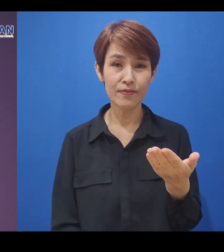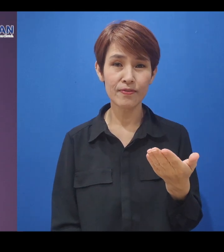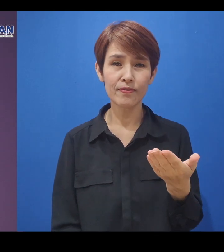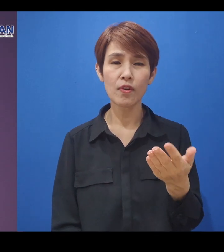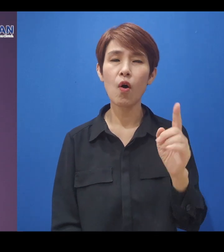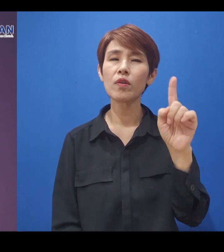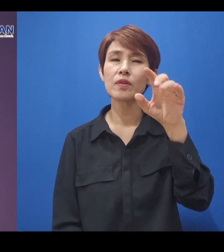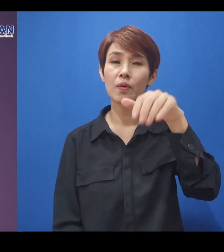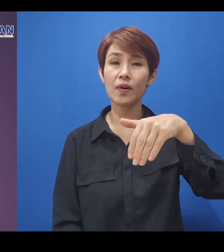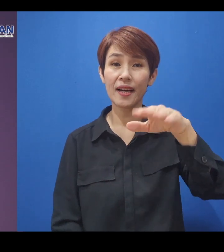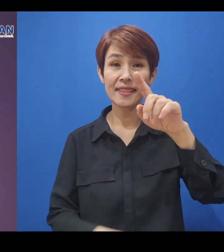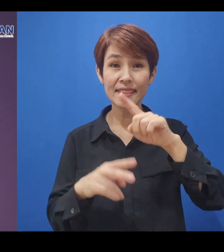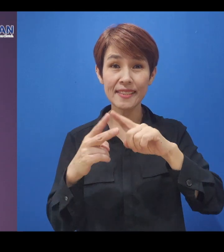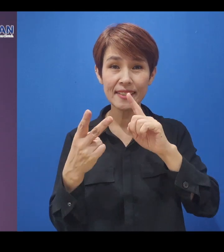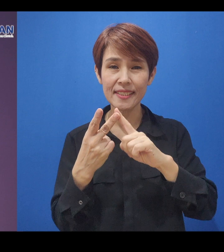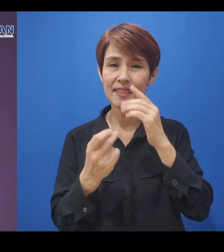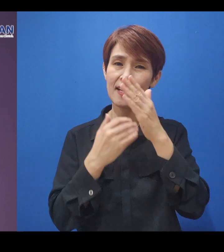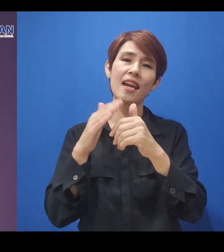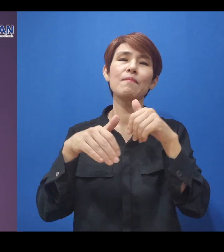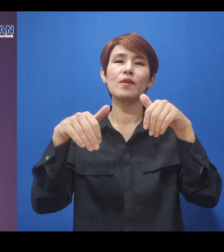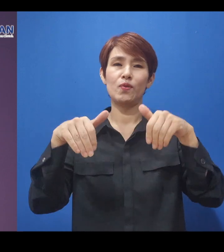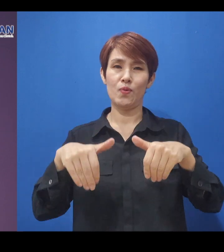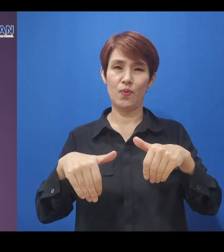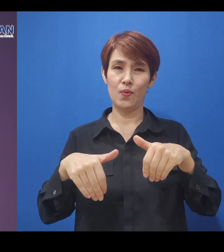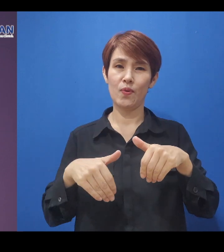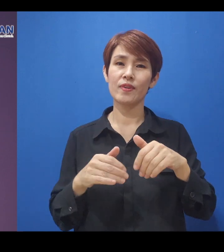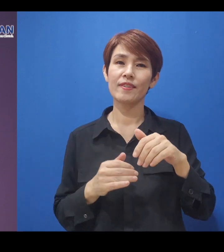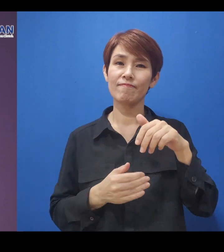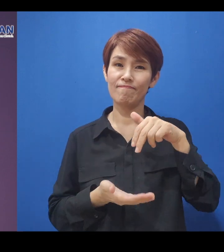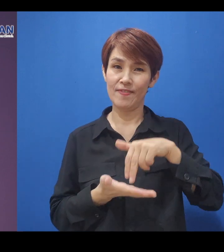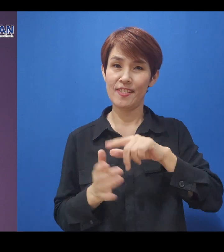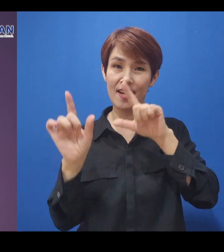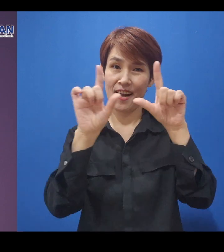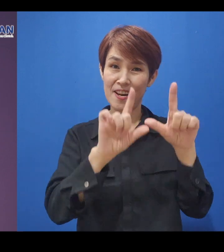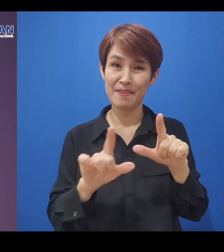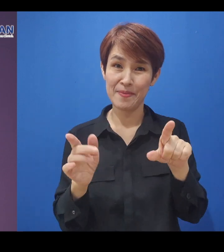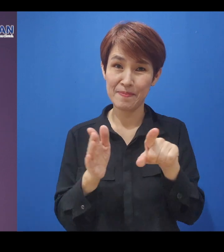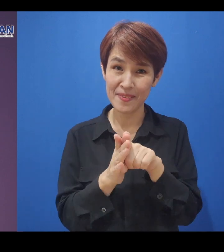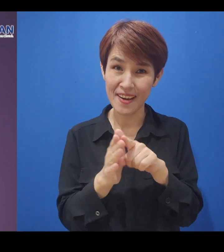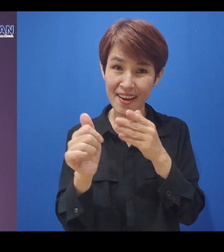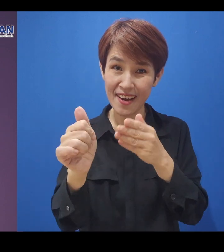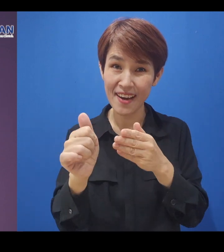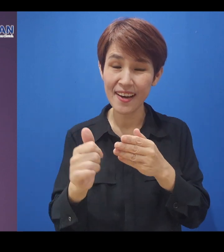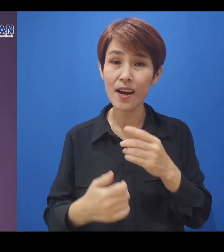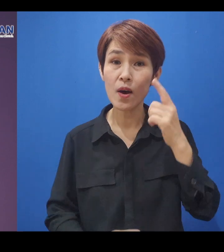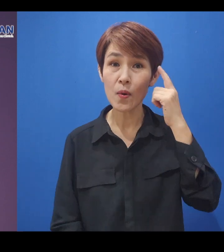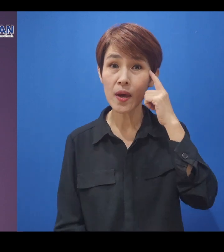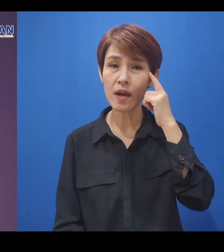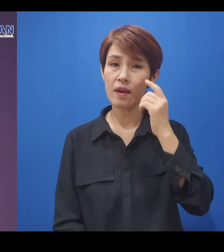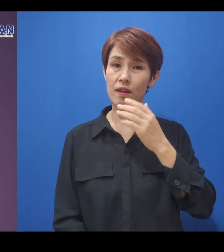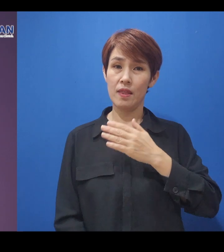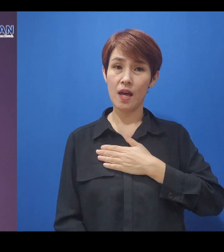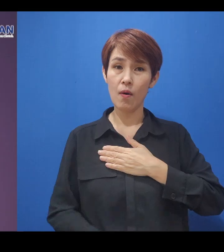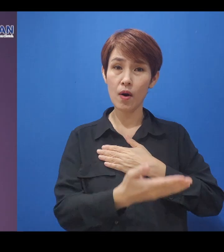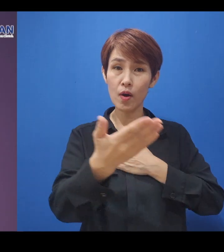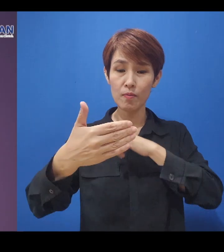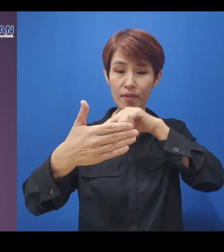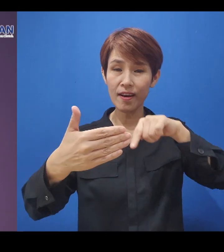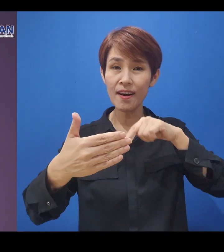어디를 가든지 하나님의 종으로 살게 될 줄 믿습니다. 왜냐하면 저와 여러분의